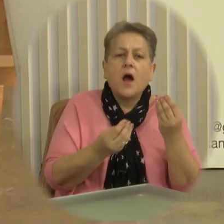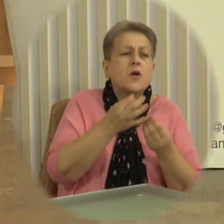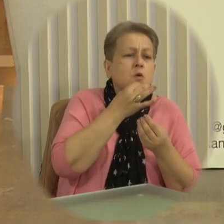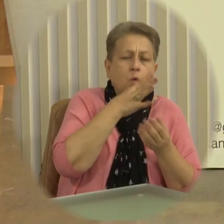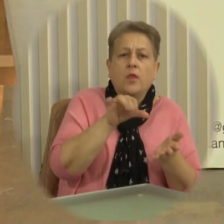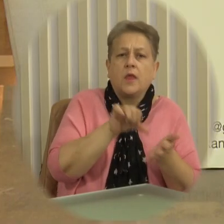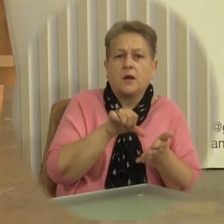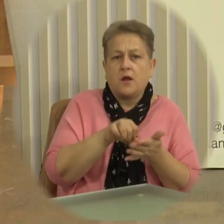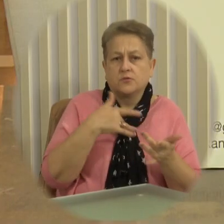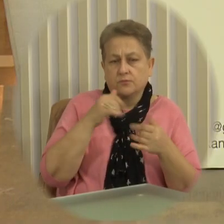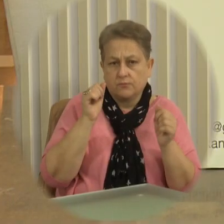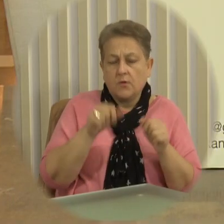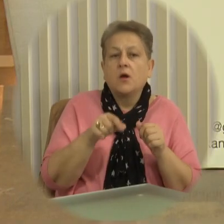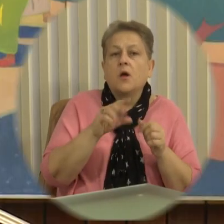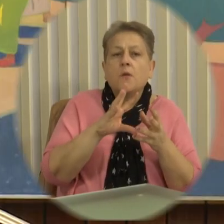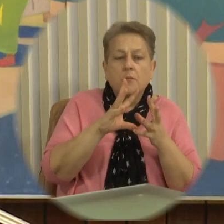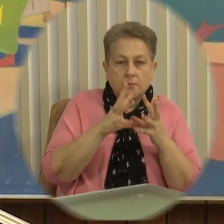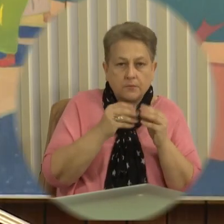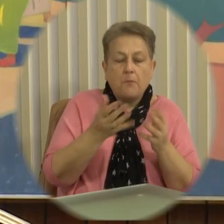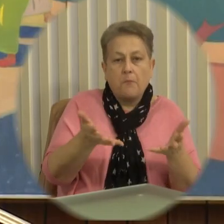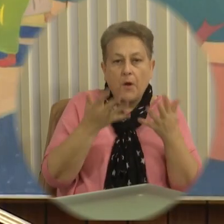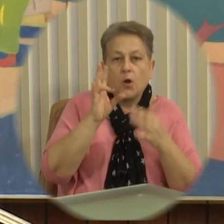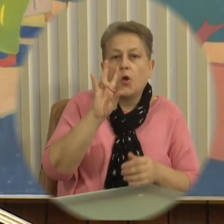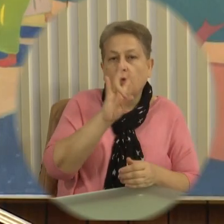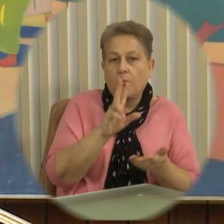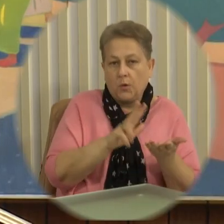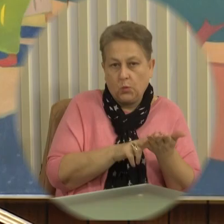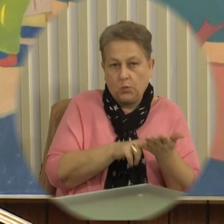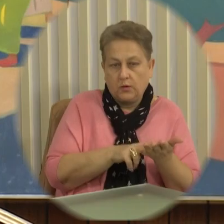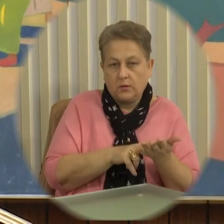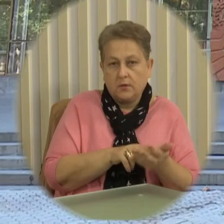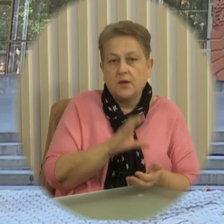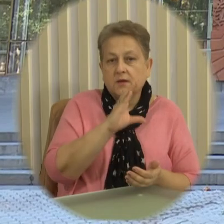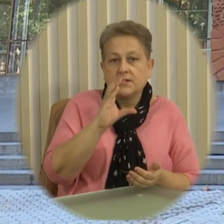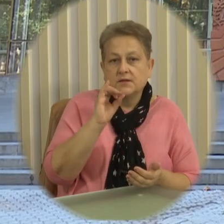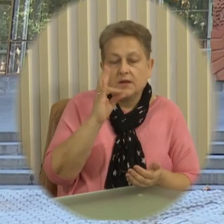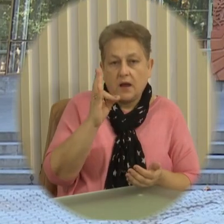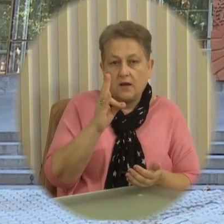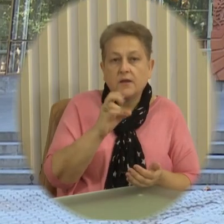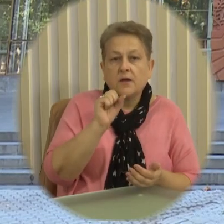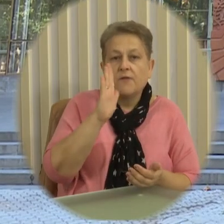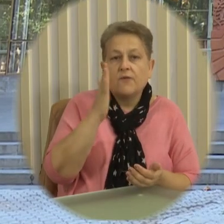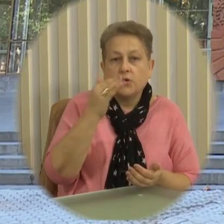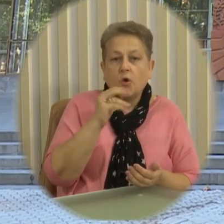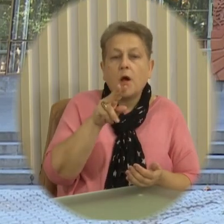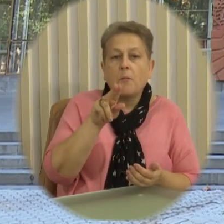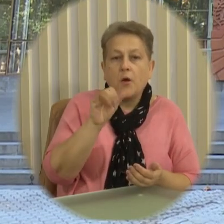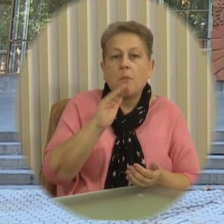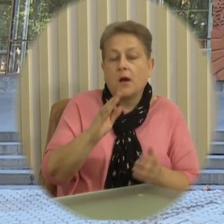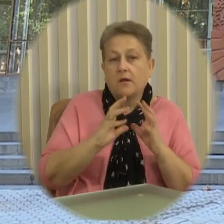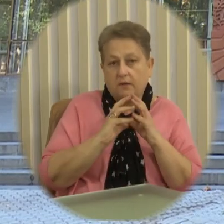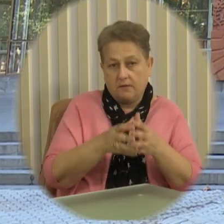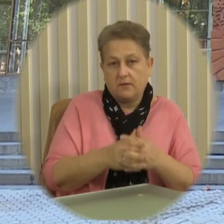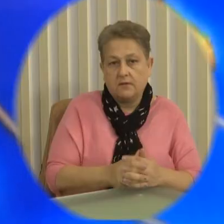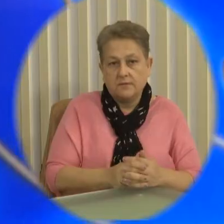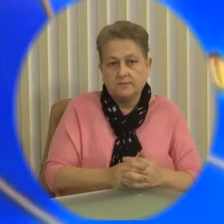բոլոր ներկայացումներին։ Մրցույթի արդյունքները պարզ կլինեն նոյեմբերի 8-ին։ Սիրան Ալեքսանյան, Վիկտորիա Խաչատրյան, Պարուր Ներսիսյան, Մանկական